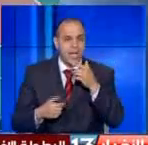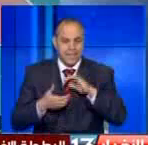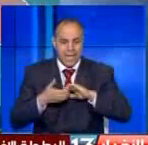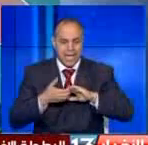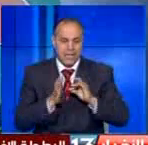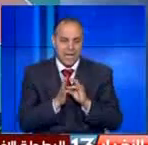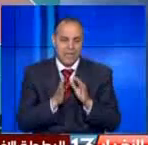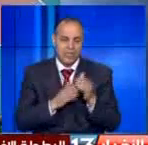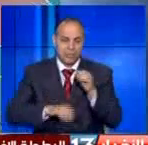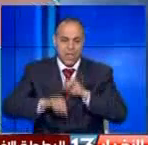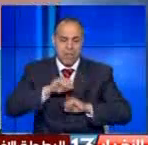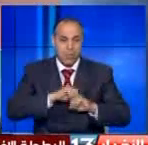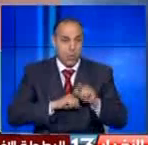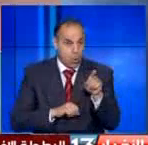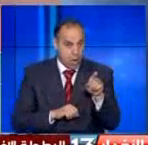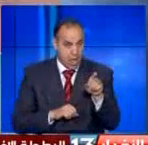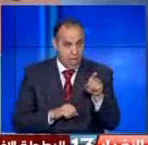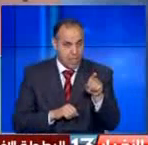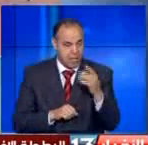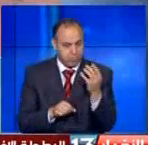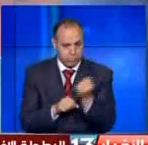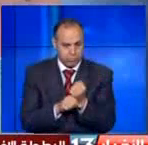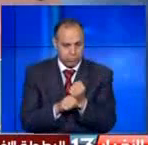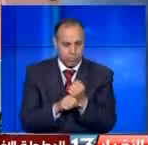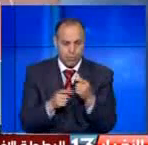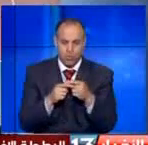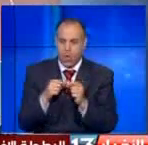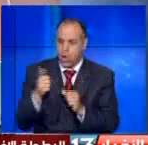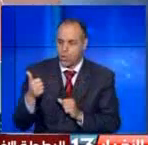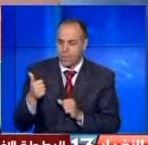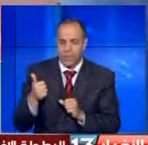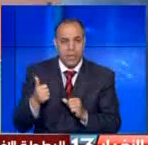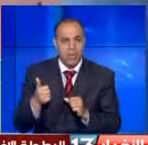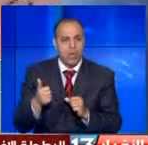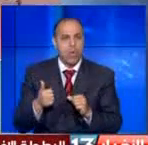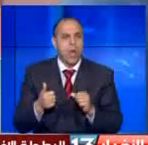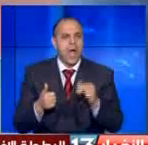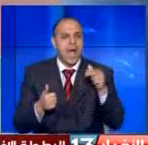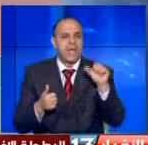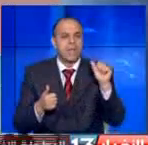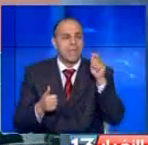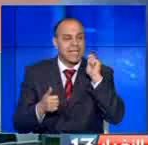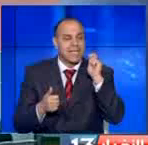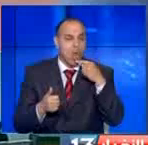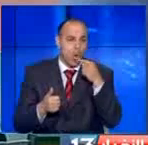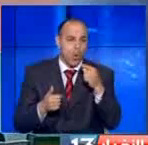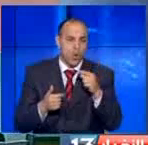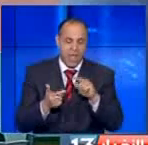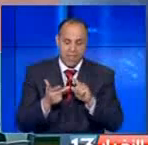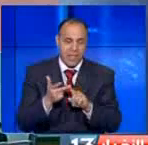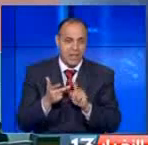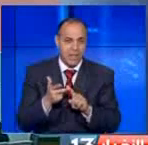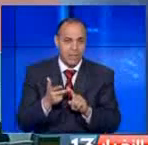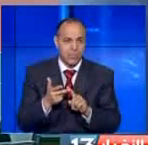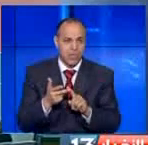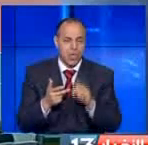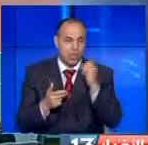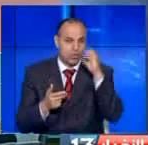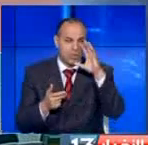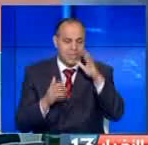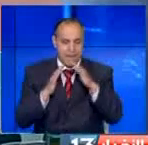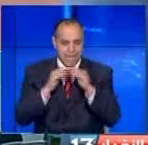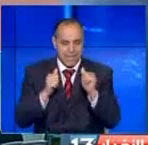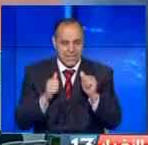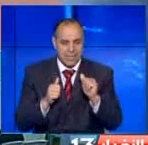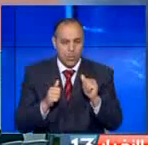اتحاد قرطاج منظم الدورة المتأهل عن المجموعة الأولى، وأنابيب كينيا عن المجموعة الثالثة، وشمس